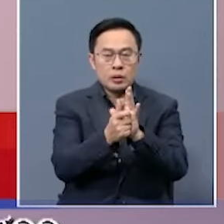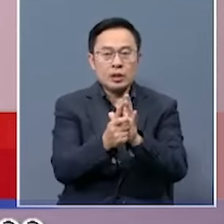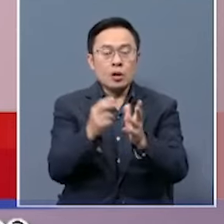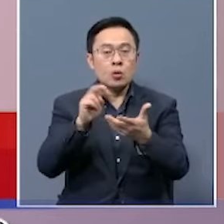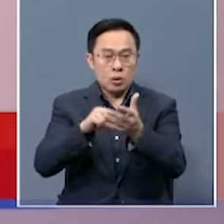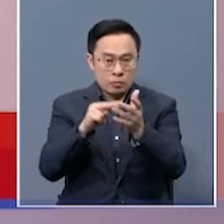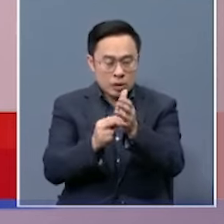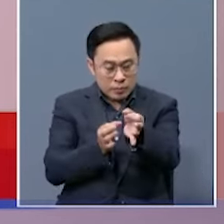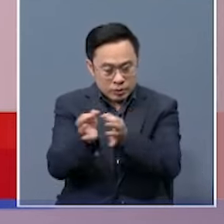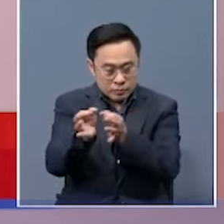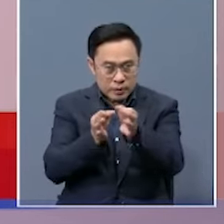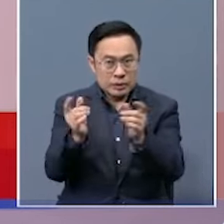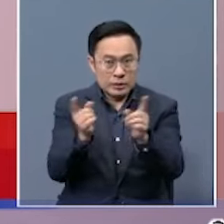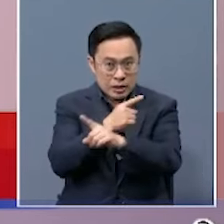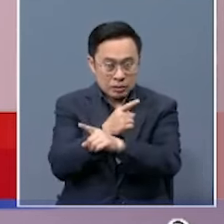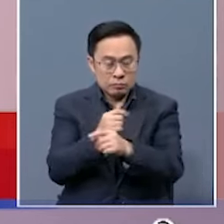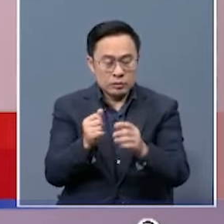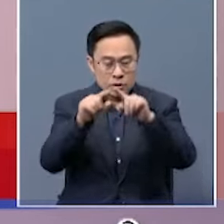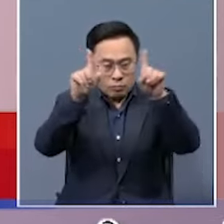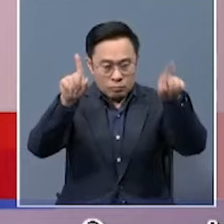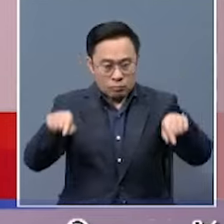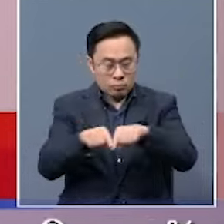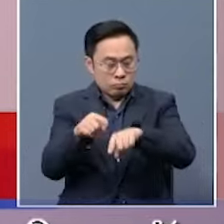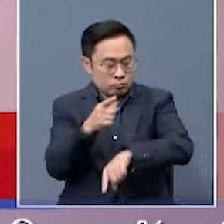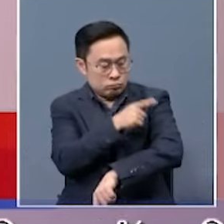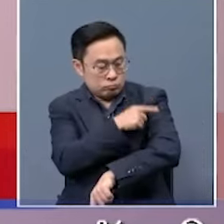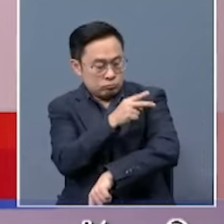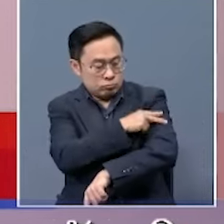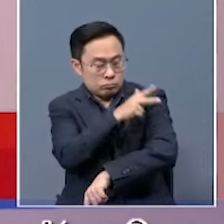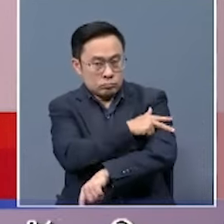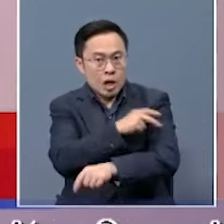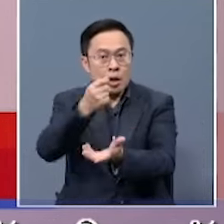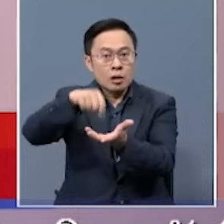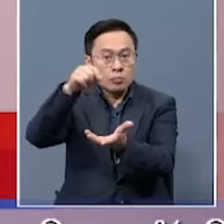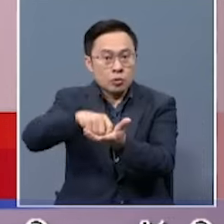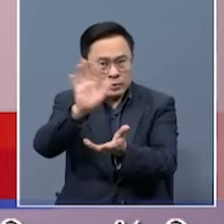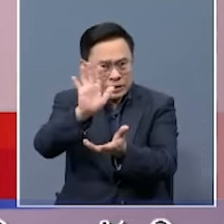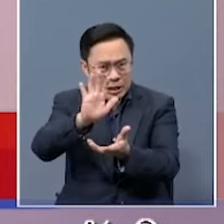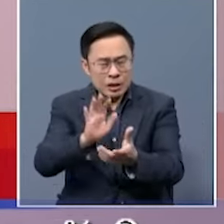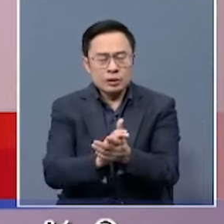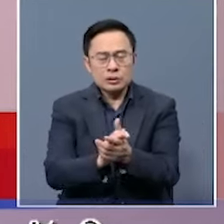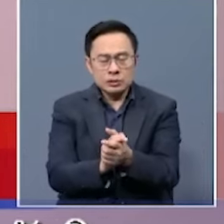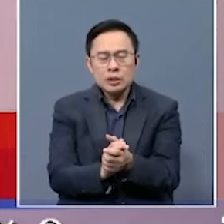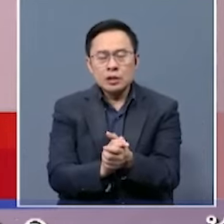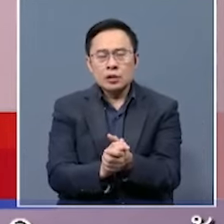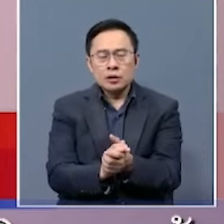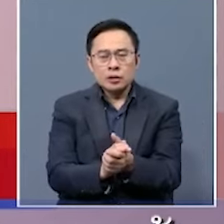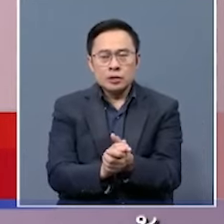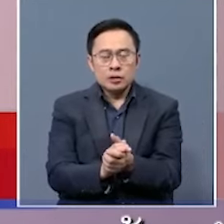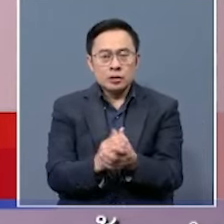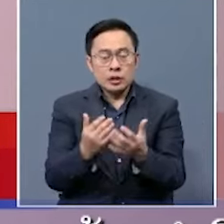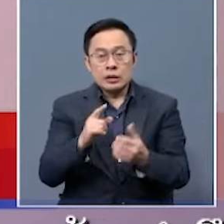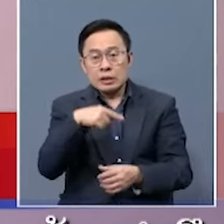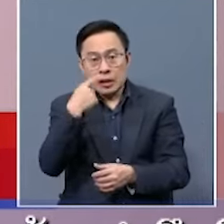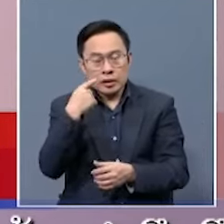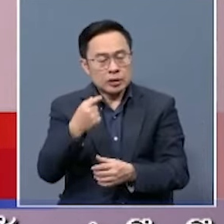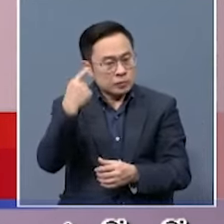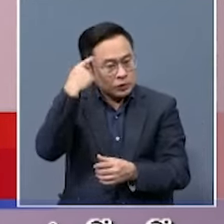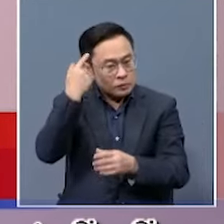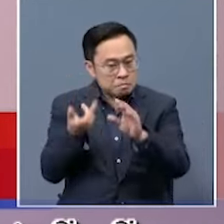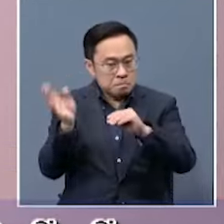แต่ไม่ใช่เป็นการรับรองวุฒิอย่างที่มีการกล่าวอ้างกันทั้งนี้นะครับจะมีการดำเนินการทางกฎหมายสำหรับผู้ที่แอบอ้าง